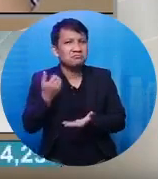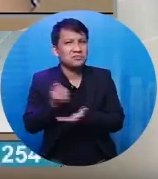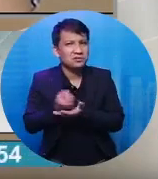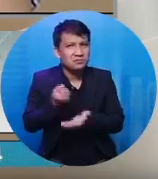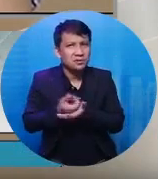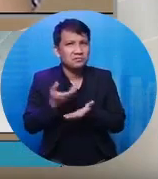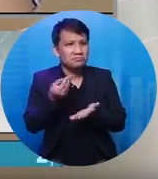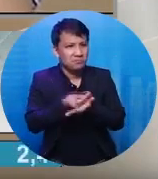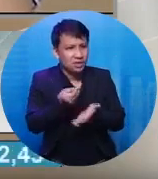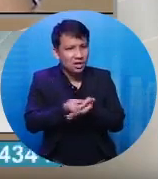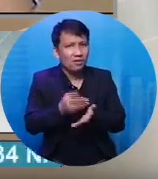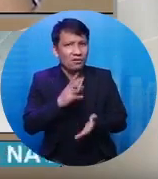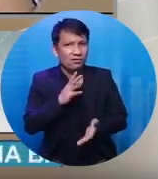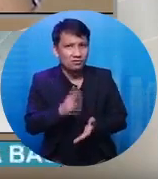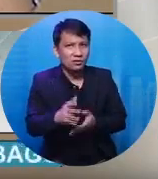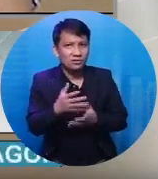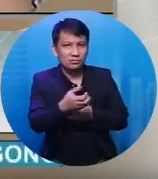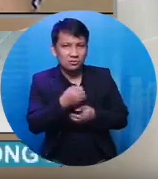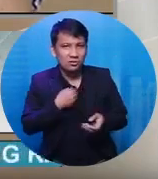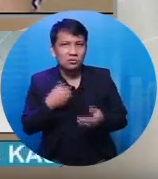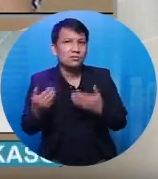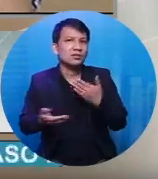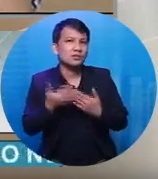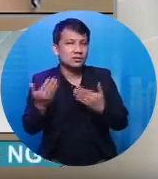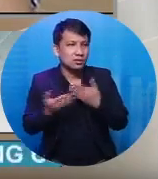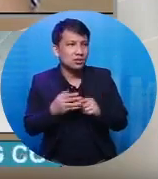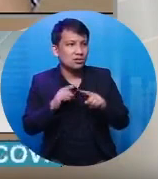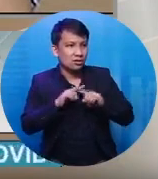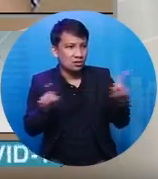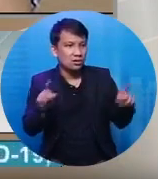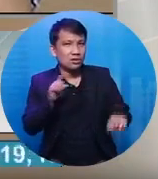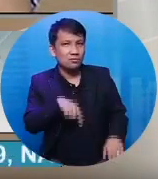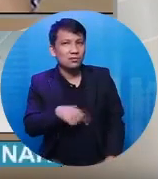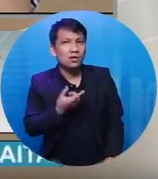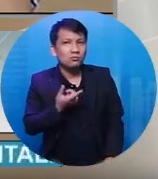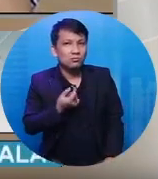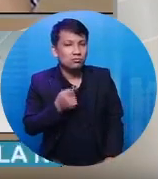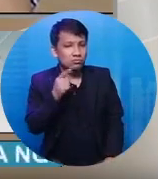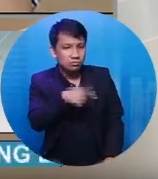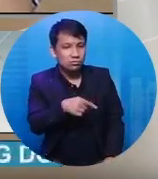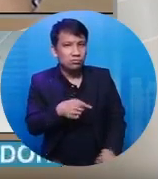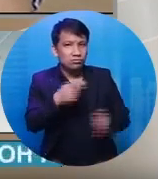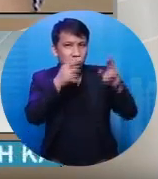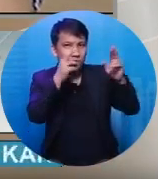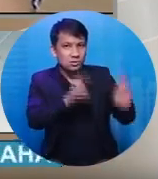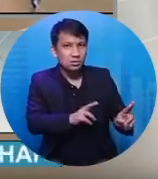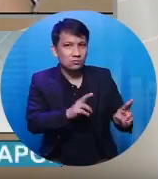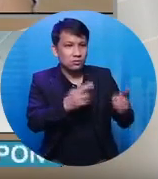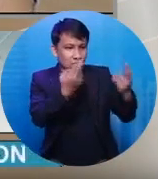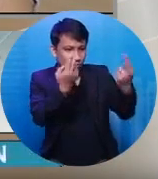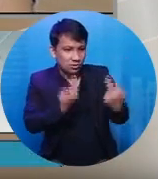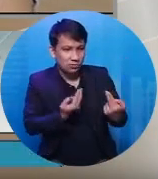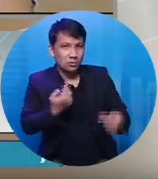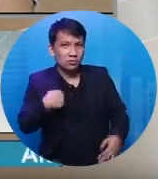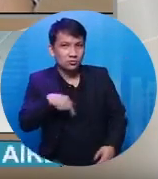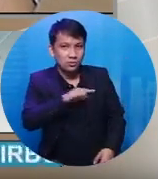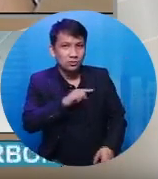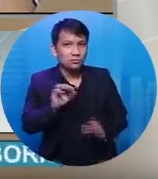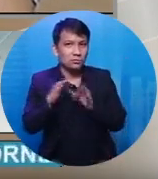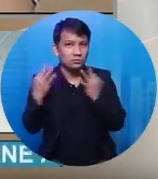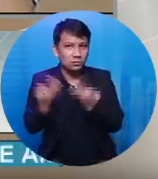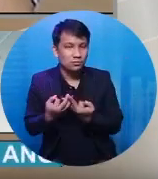Madaling kitain ng pera, sabihin ko sa'yo. Pero yung respeto mo sa amin bilang